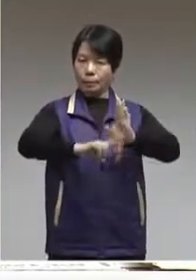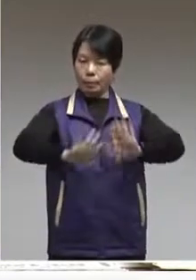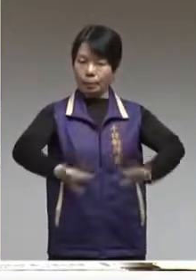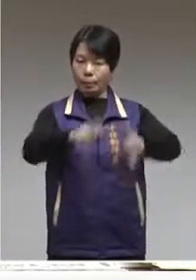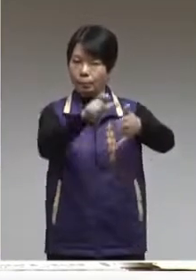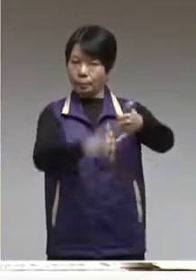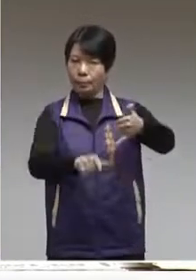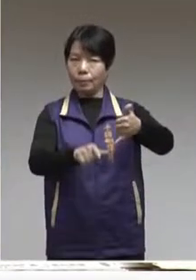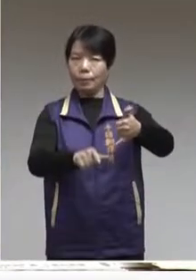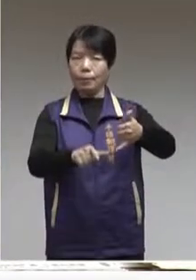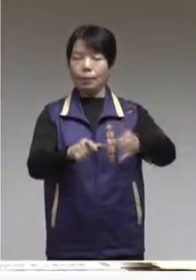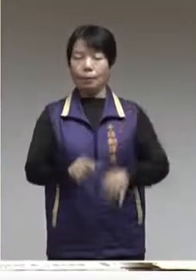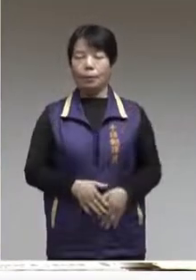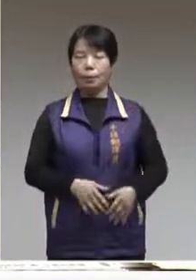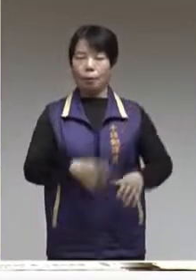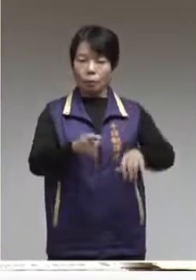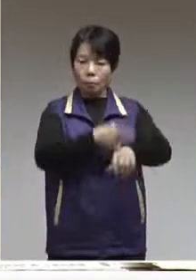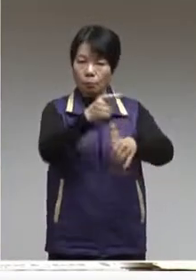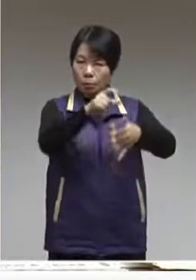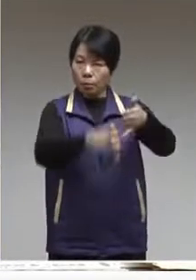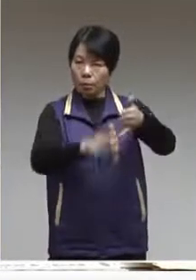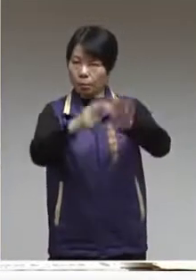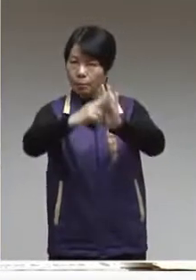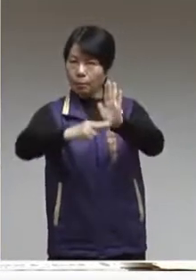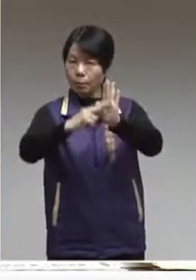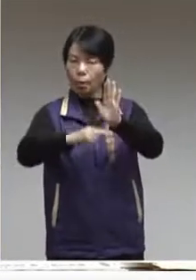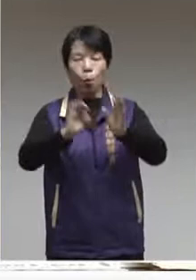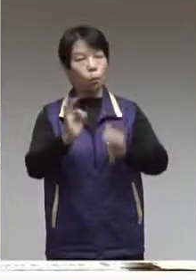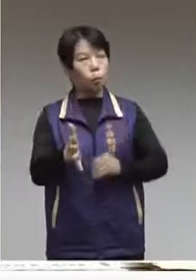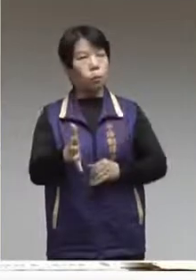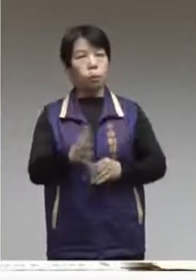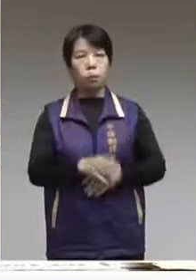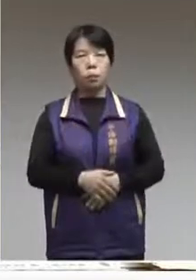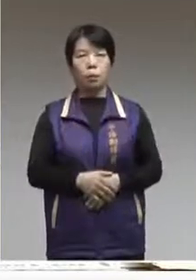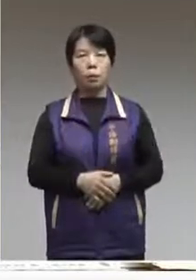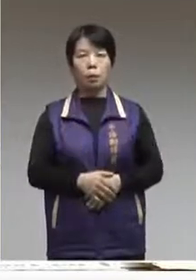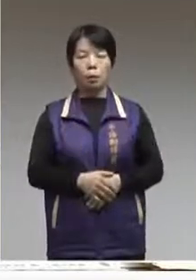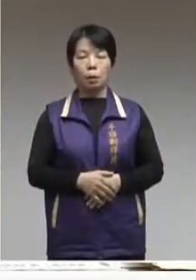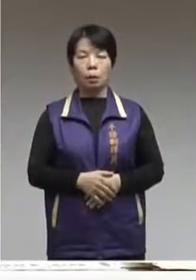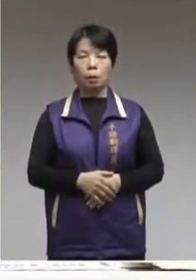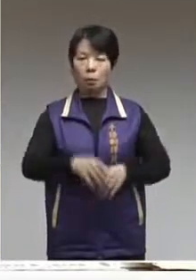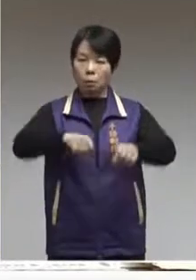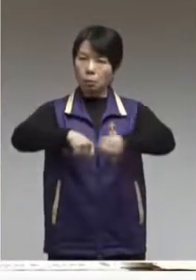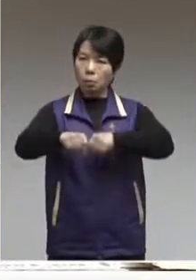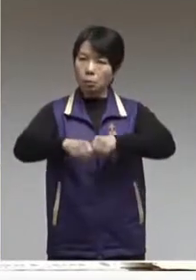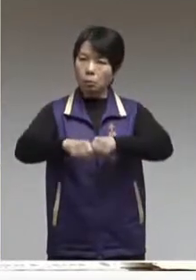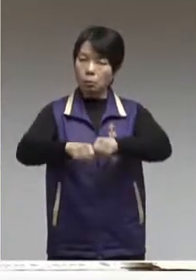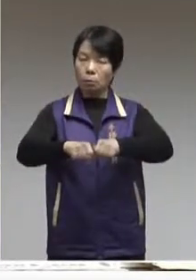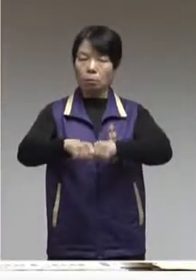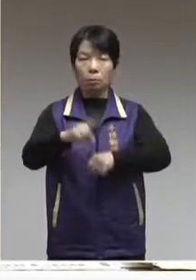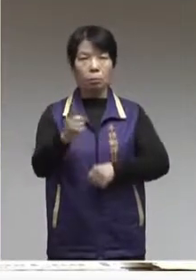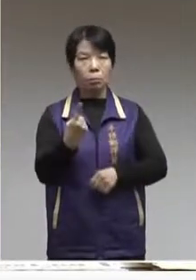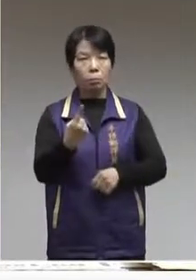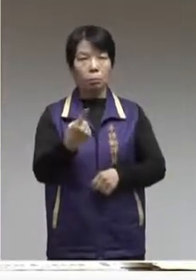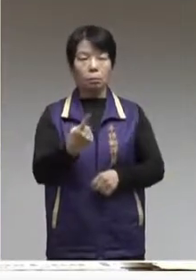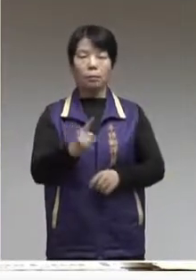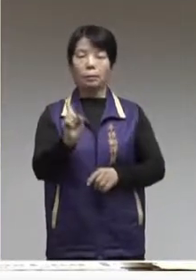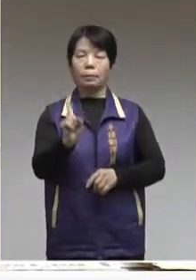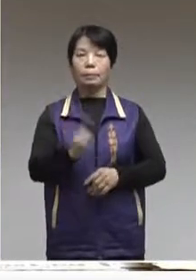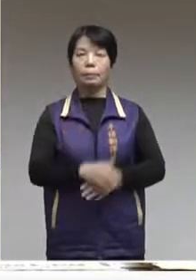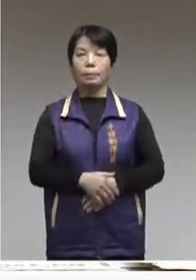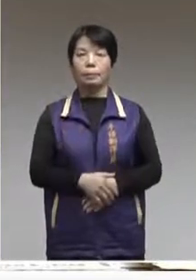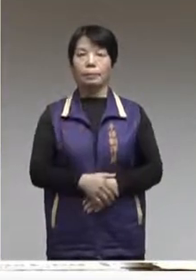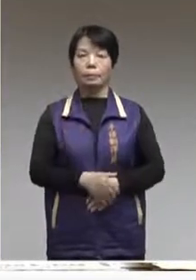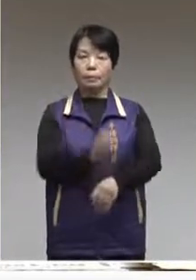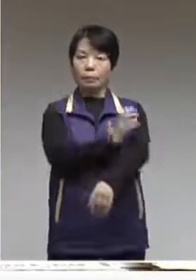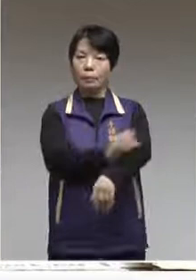案，然后再从这些个案来跟大家说明说我为什么我们采取这个策略的理由是什么。我先